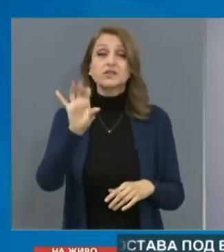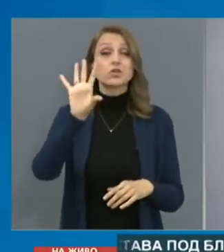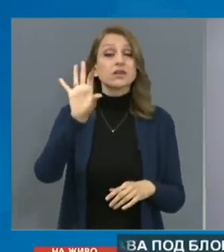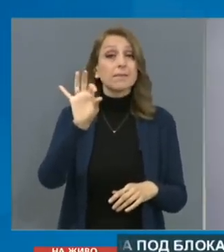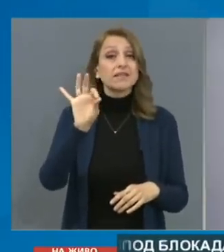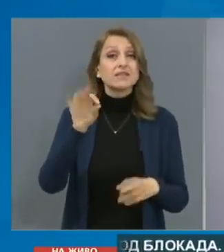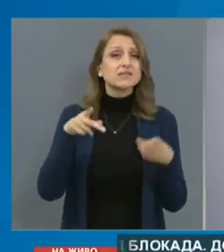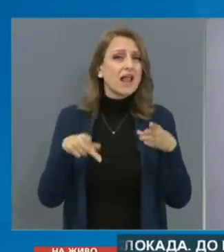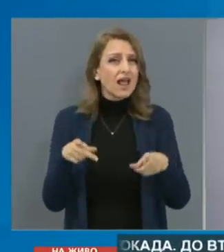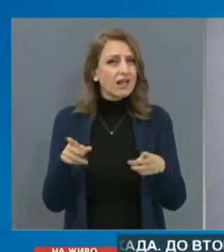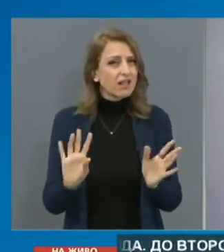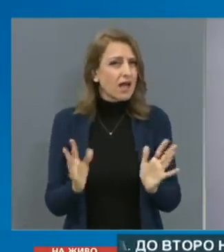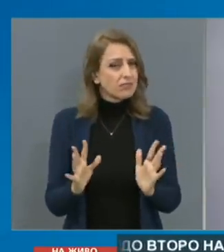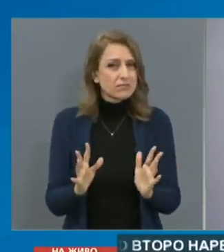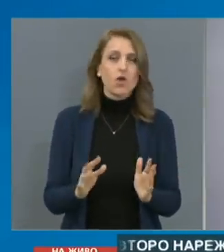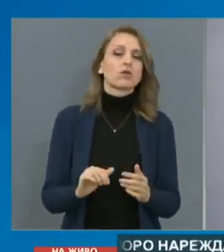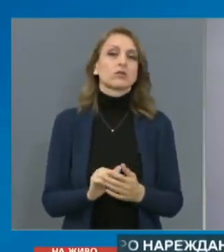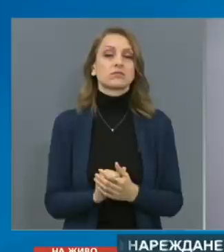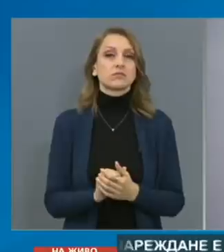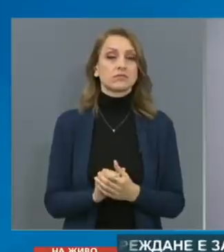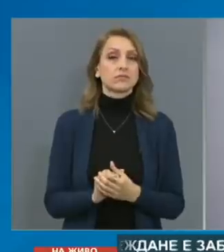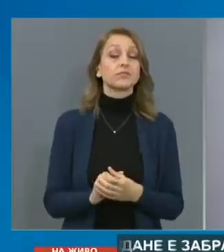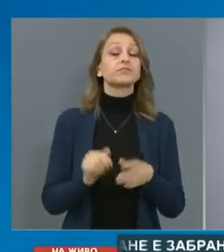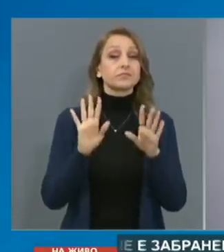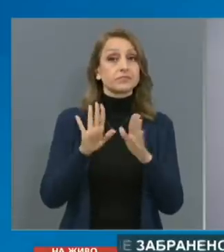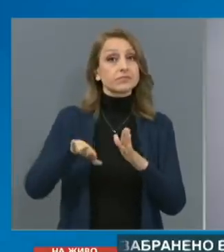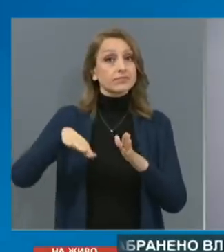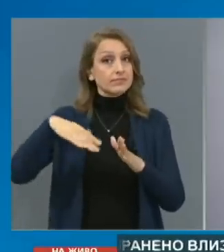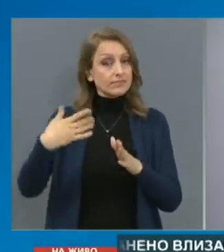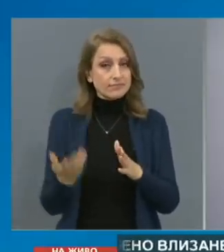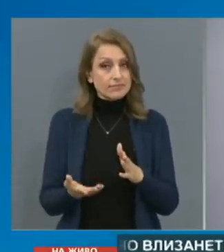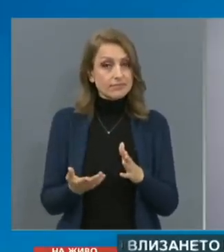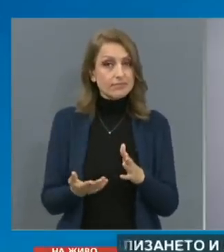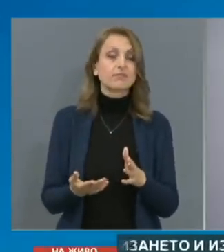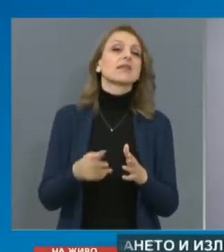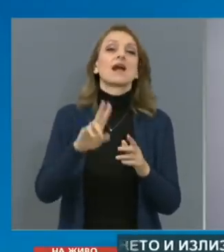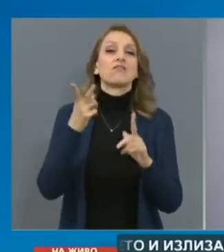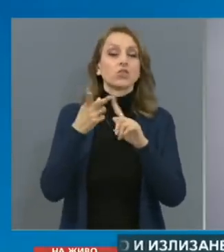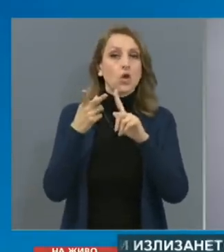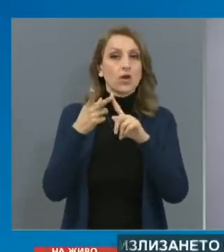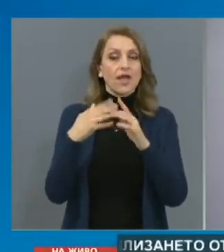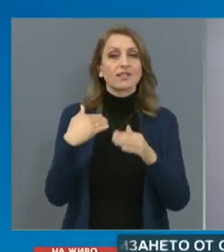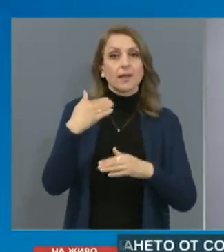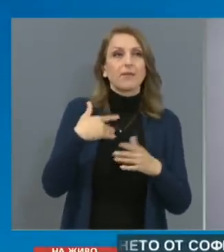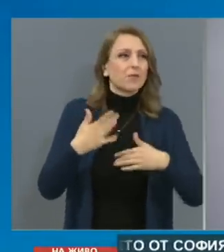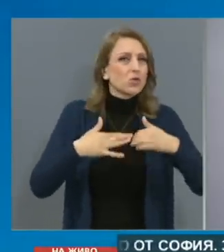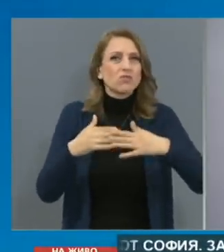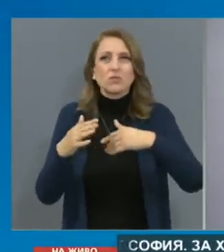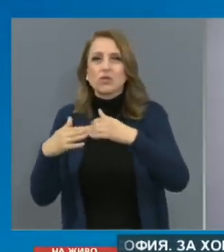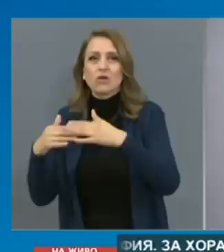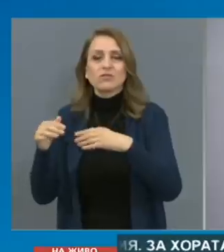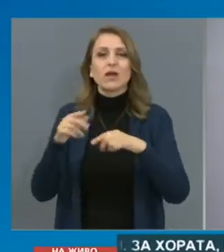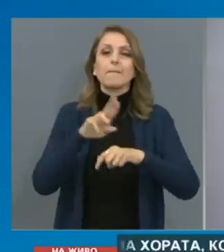1450, ако не бъркам. След което на втория етап от подготовката на